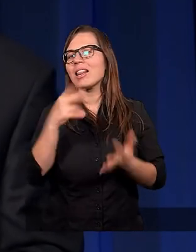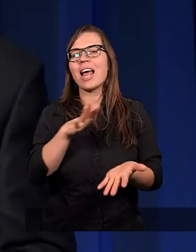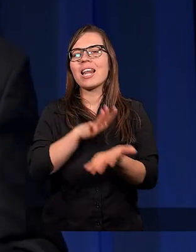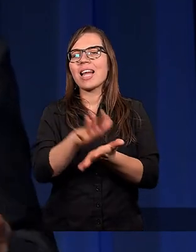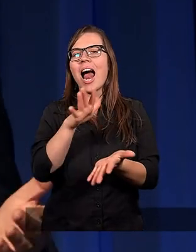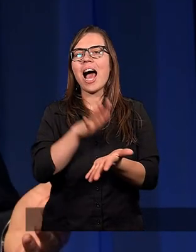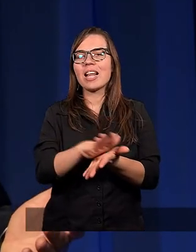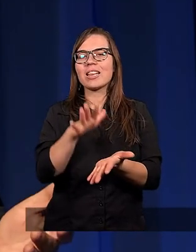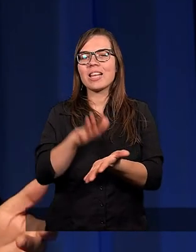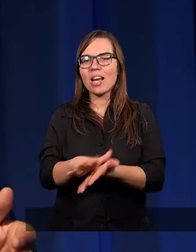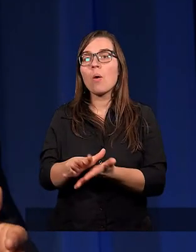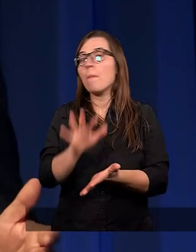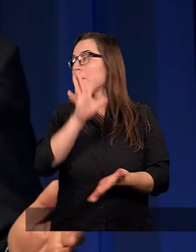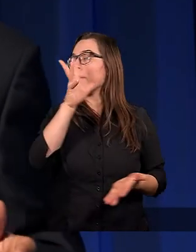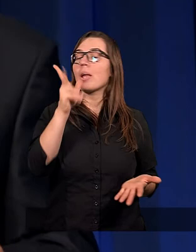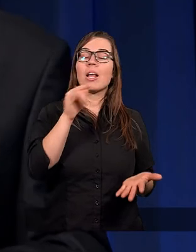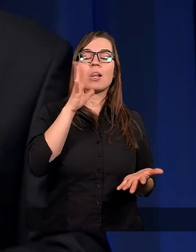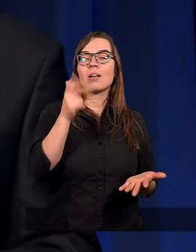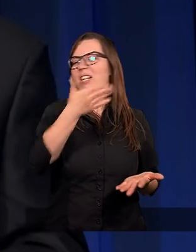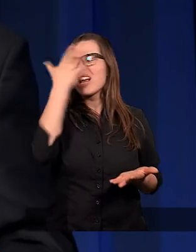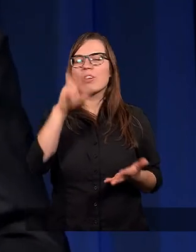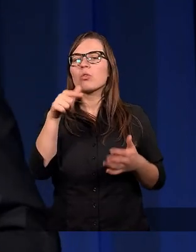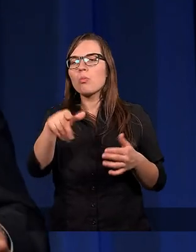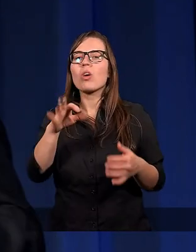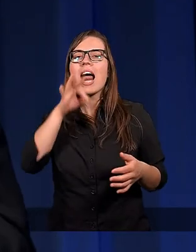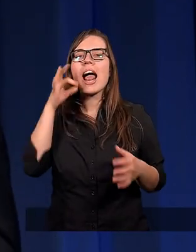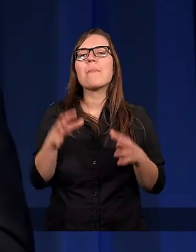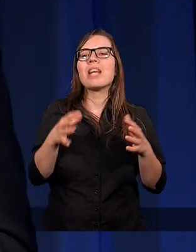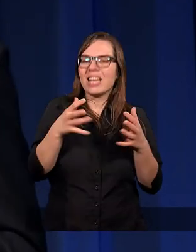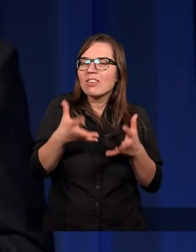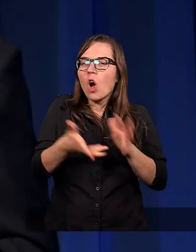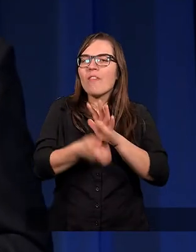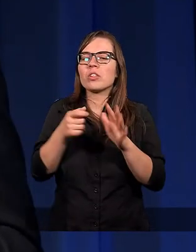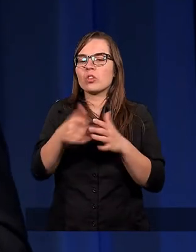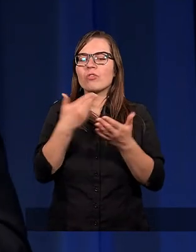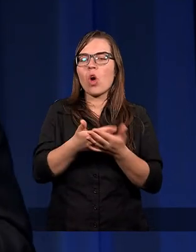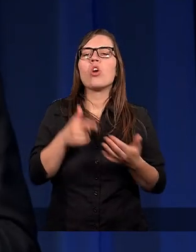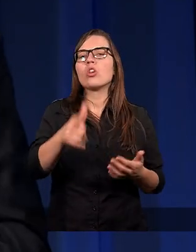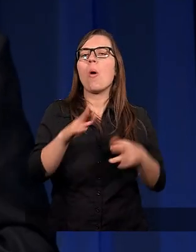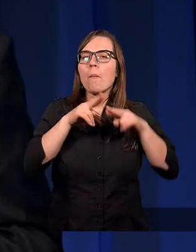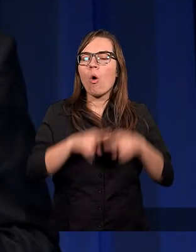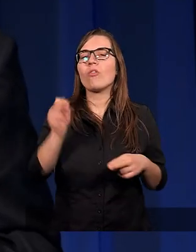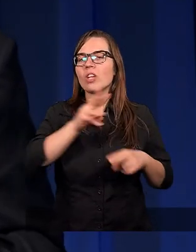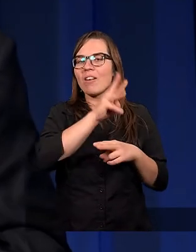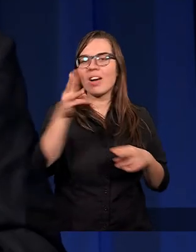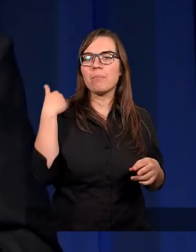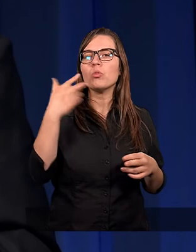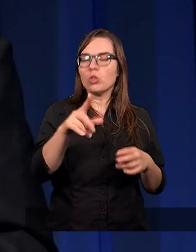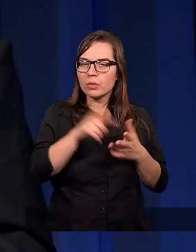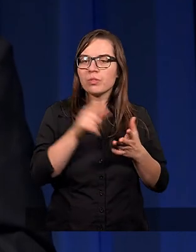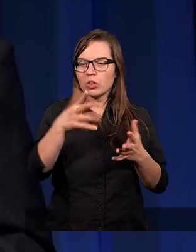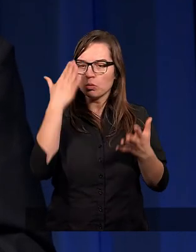nieskalanego. No pięknie. Nie wiem, czy można to lepiej ująć, ale Piotr chciałby powiedzieć, słuchajcie, no to pozwólcie, żeby was oczyścił tą